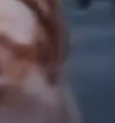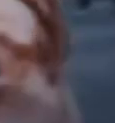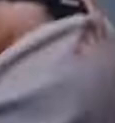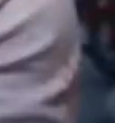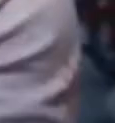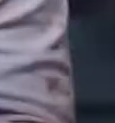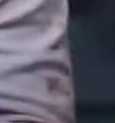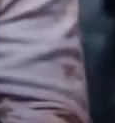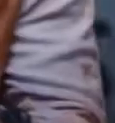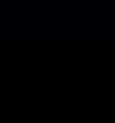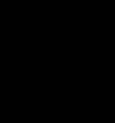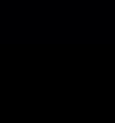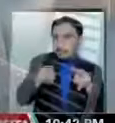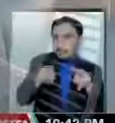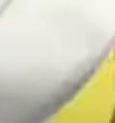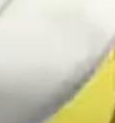Wala tayong choice, right?